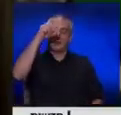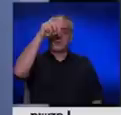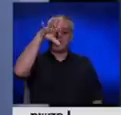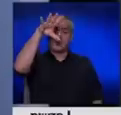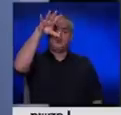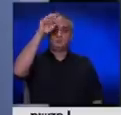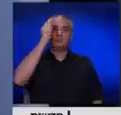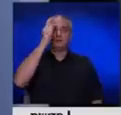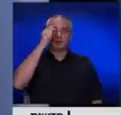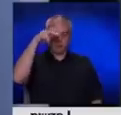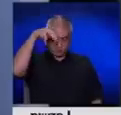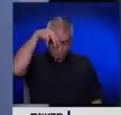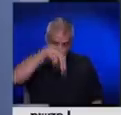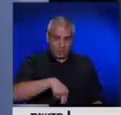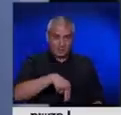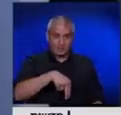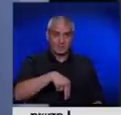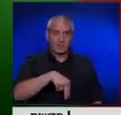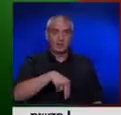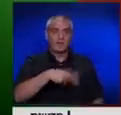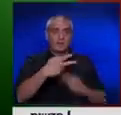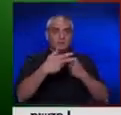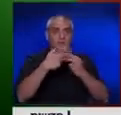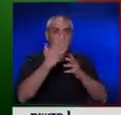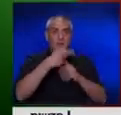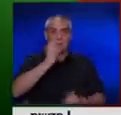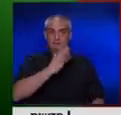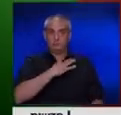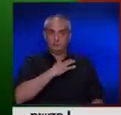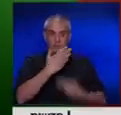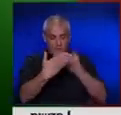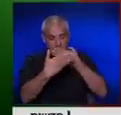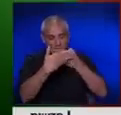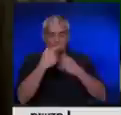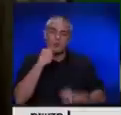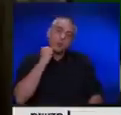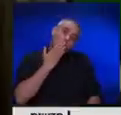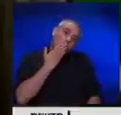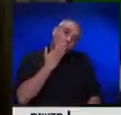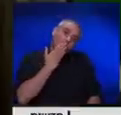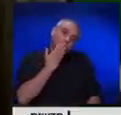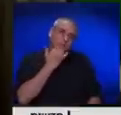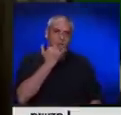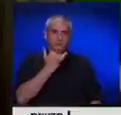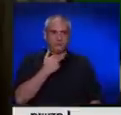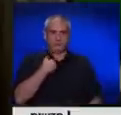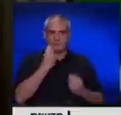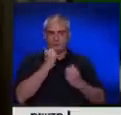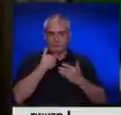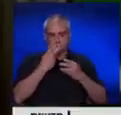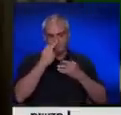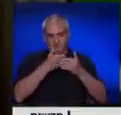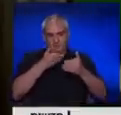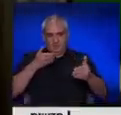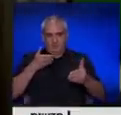אופס. כלומר, יורד למטה? יורד למטה, מתקרב ליד לאיבר מין, בכזה מרחק, הוא אומר לי, אופס. עכשיו אני כאילו, בדבר הראשון זה כזה, אופס,